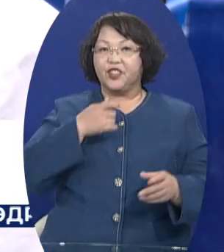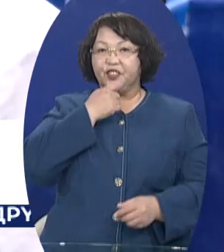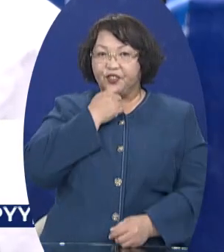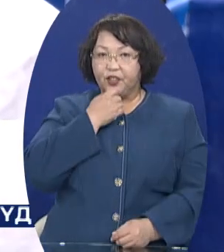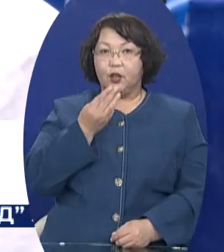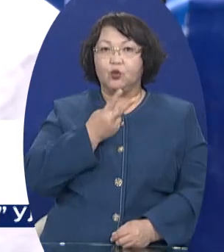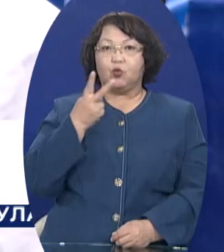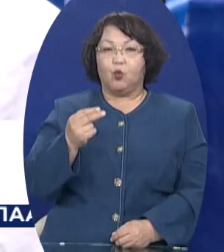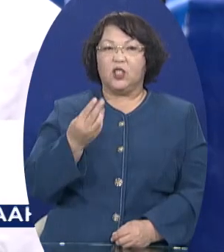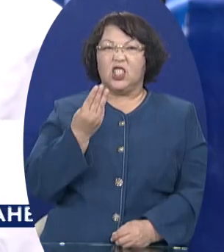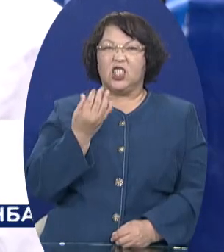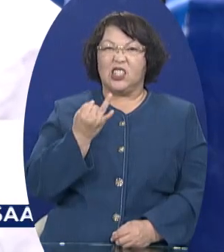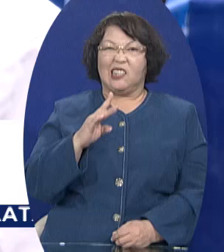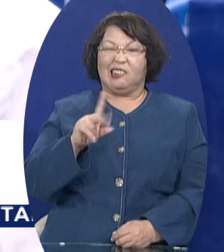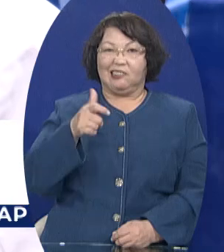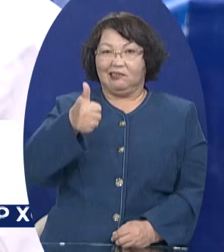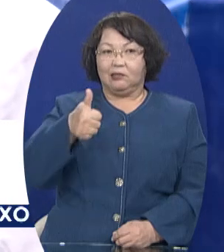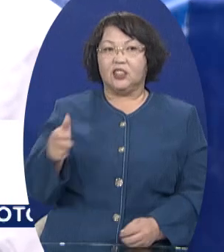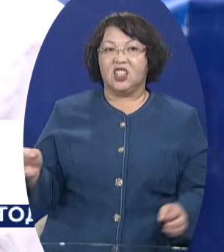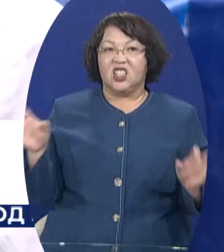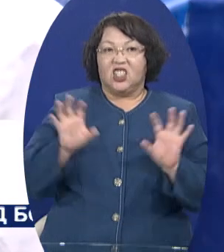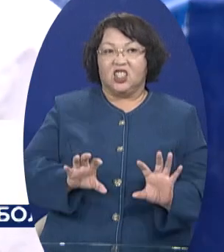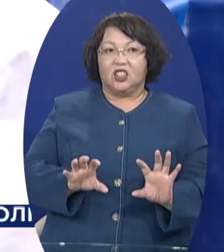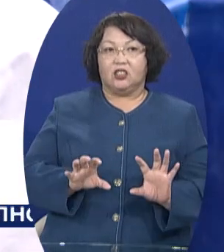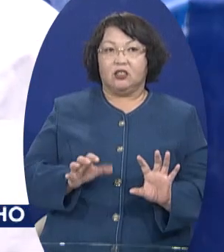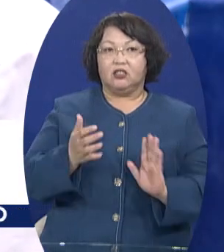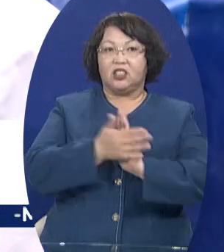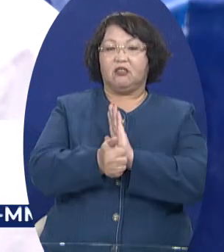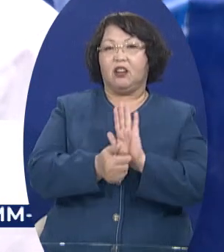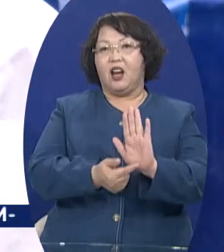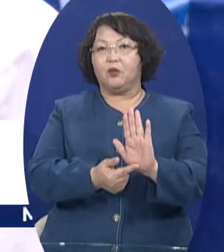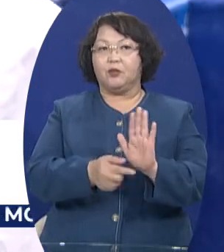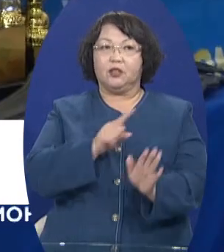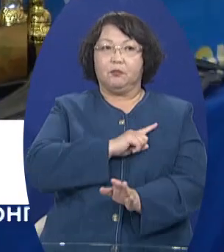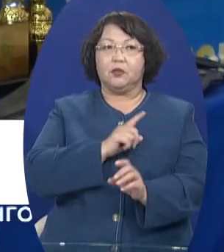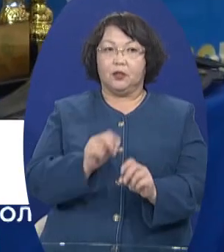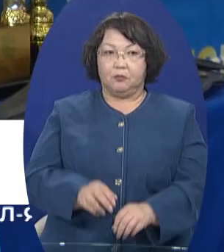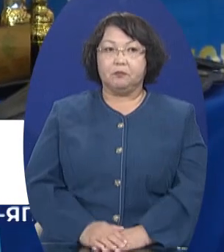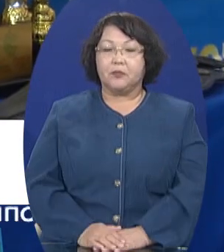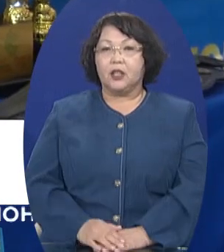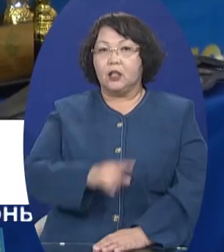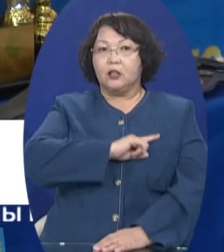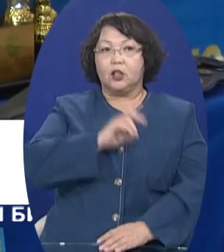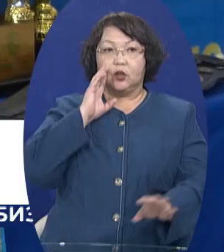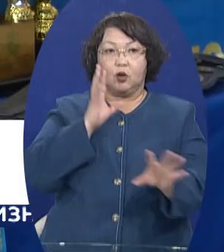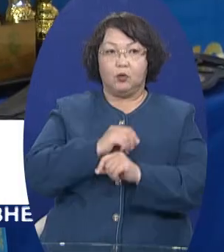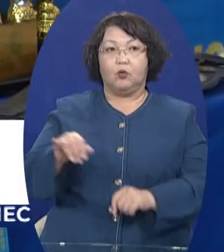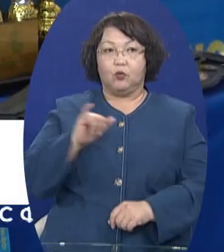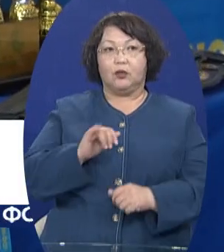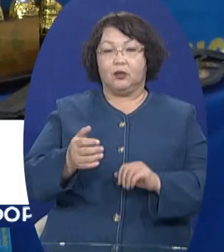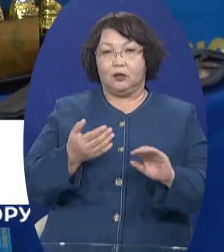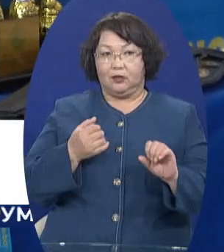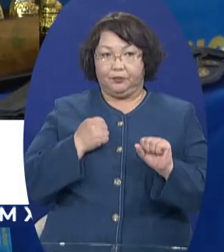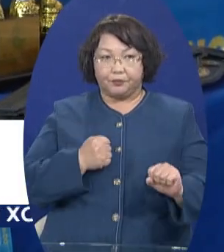учраас олон шүүгчнэр бас ур чадвараа харуулсан бат тэмцэн болж байгаа гэж харж байна. Тэмцээнийг зохион байгуулагч орны тайквондогийн